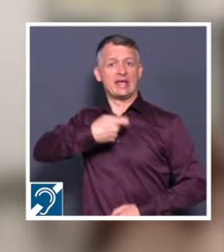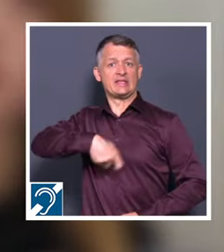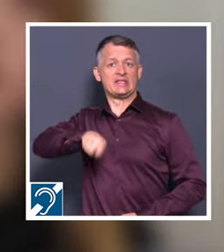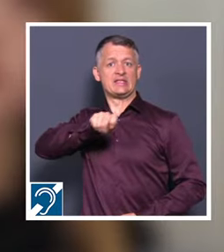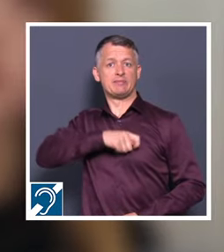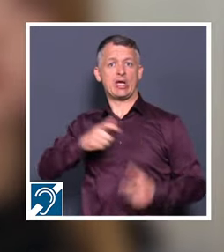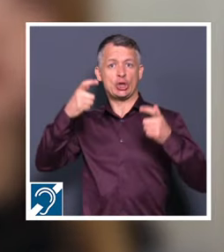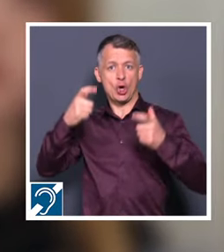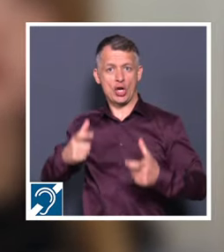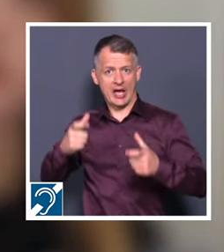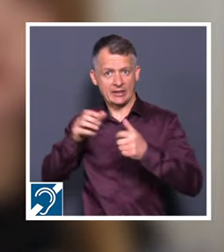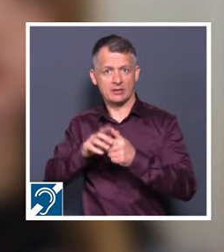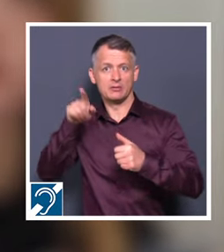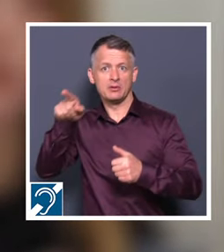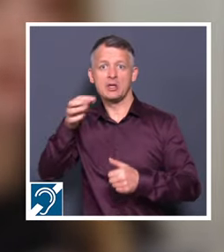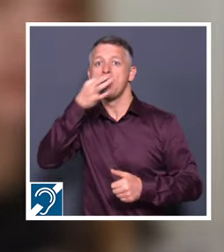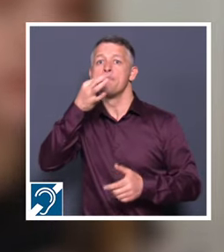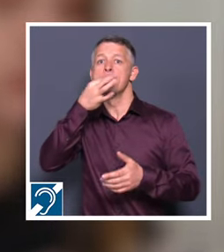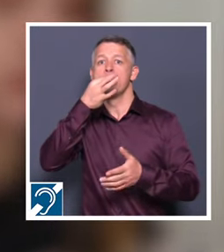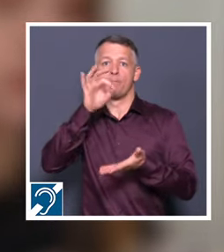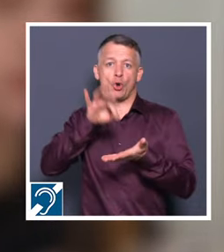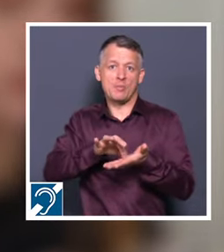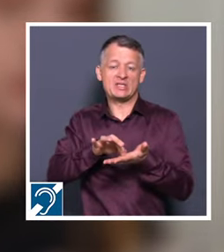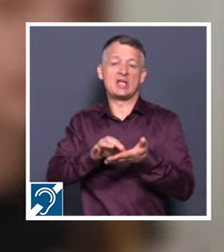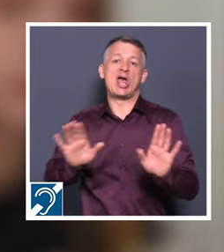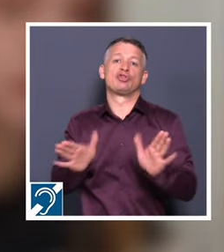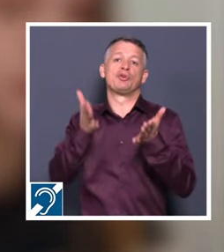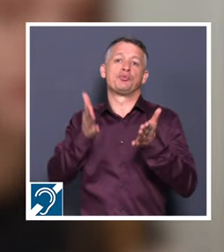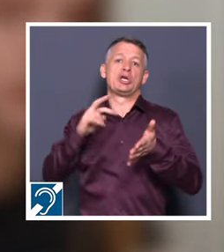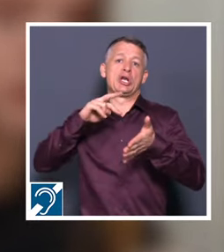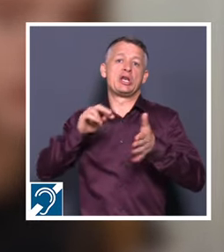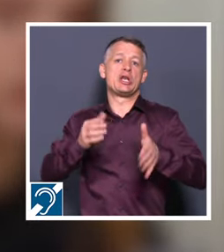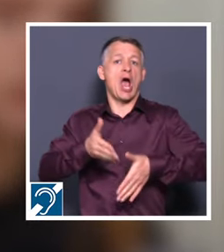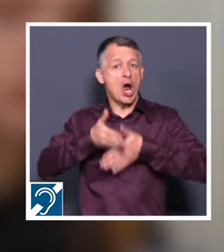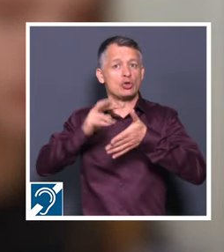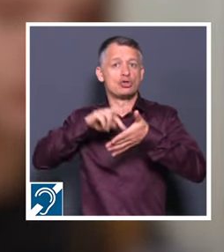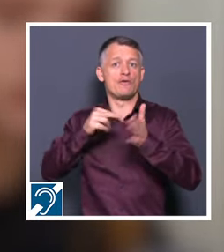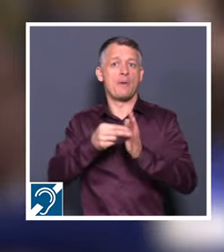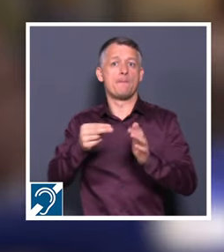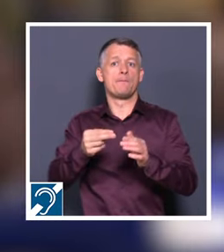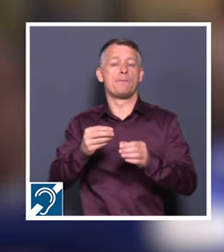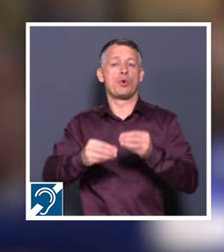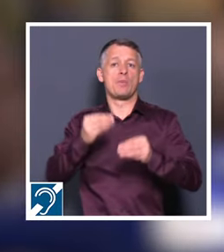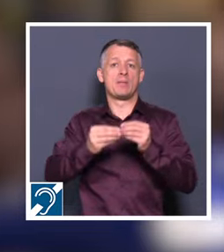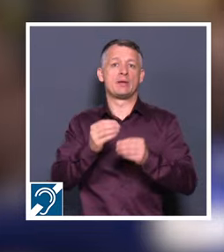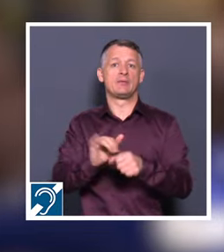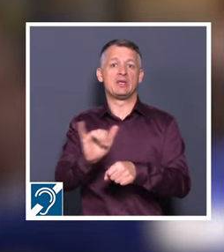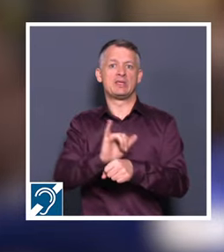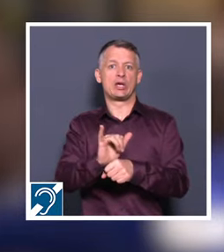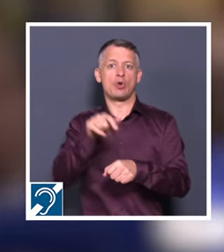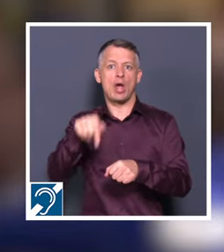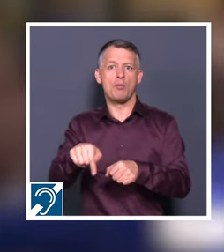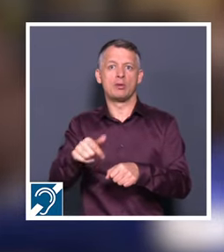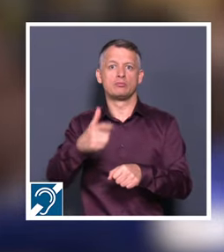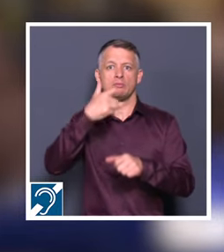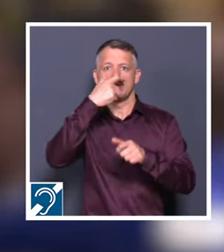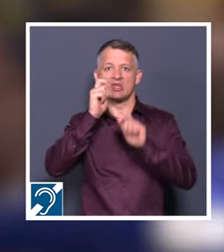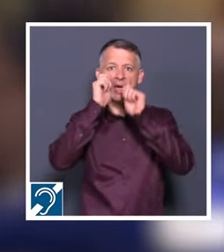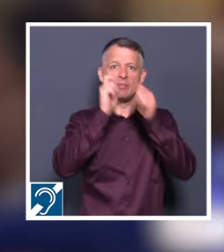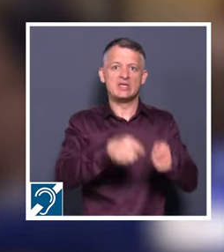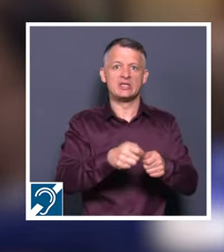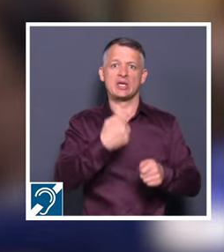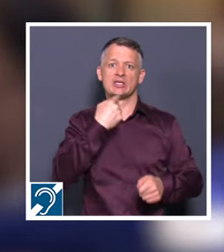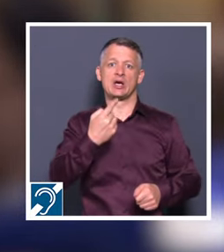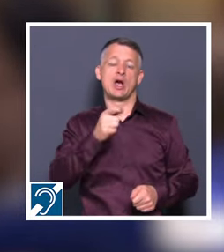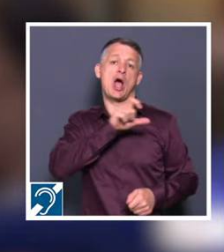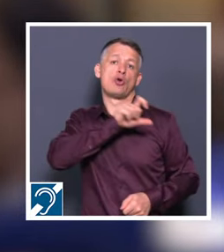inspectorat. Ne-au promis inițial că ne vor ajuta să rezolvăm problema. Între timp, directoarea și-a dat demisia și a acuzat